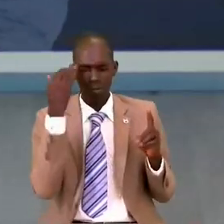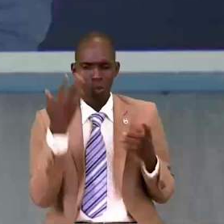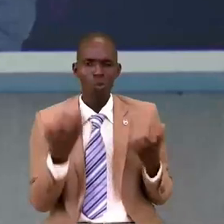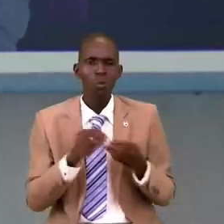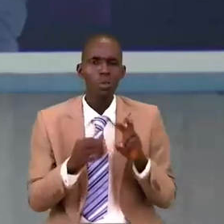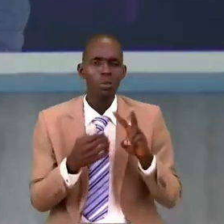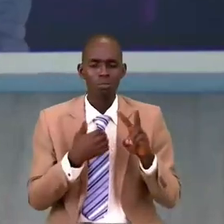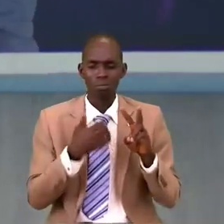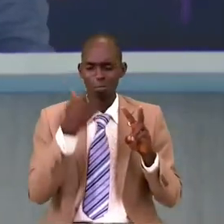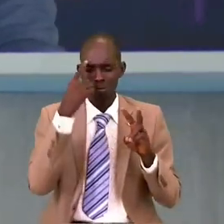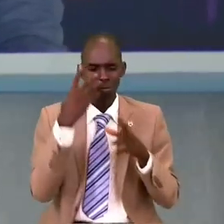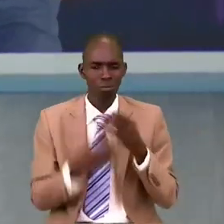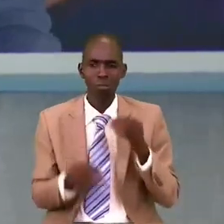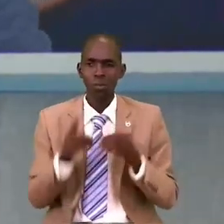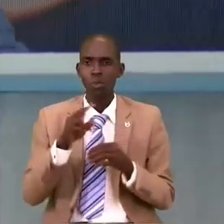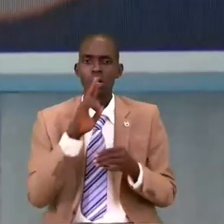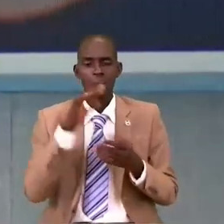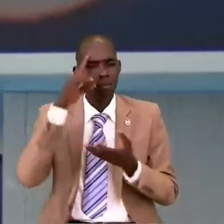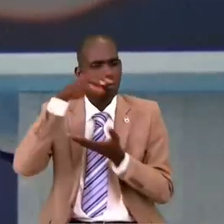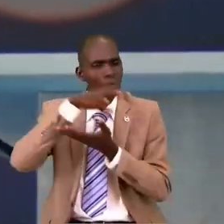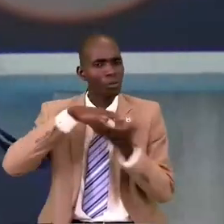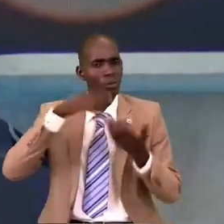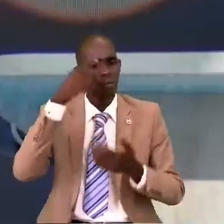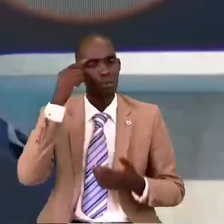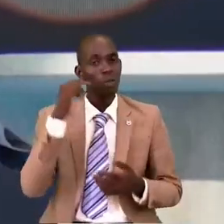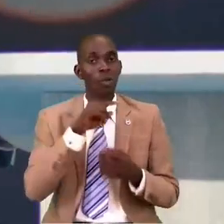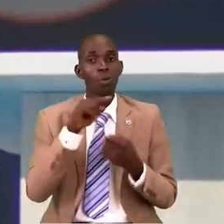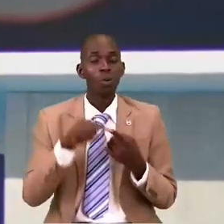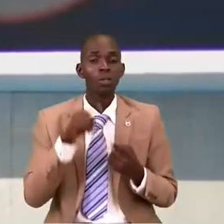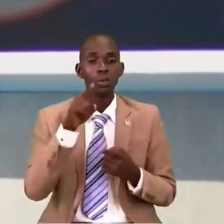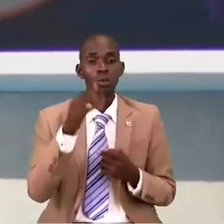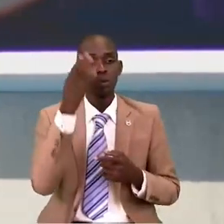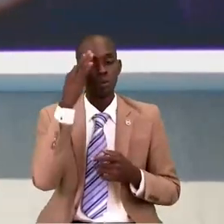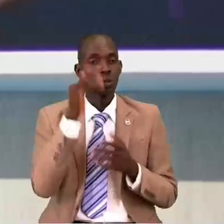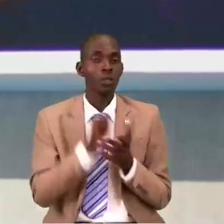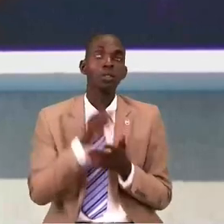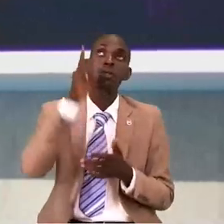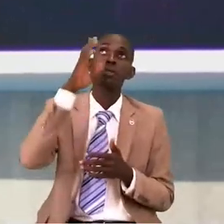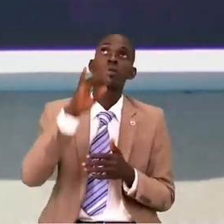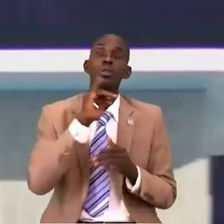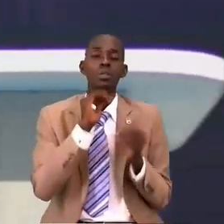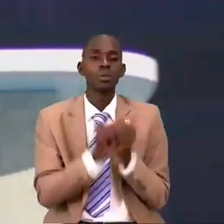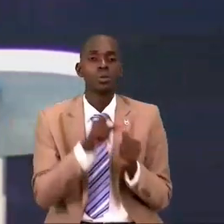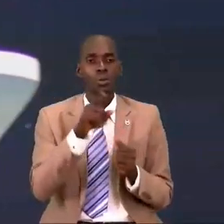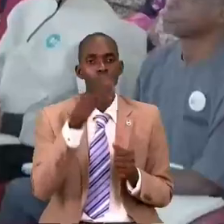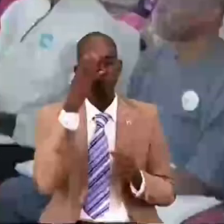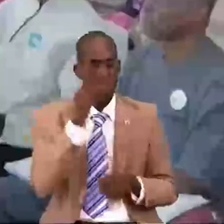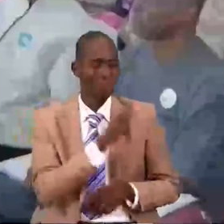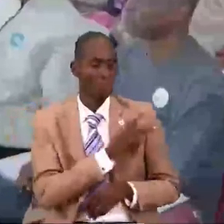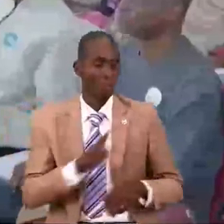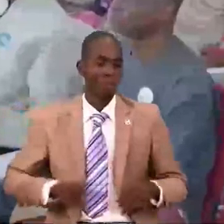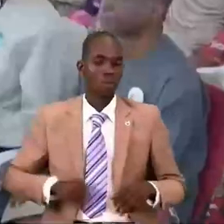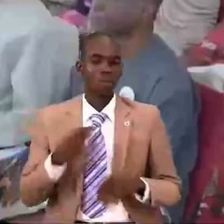Mais quand tu sais que le Dieu Tout-Puissant est avec toi, quand tu sais que le roi des rois est avec toi, quand tu sais que le Seigneur des seigneurs est avec toi,